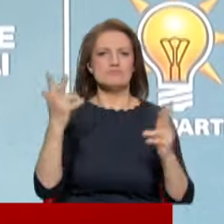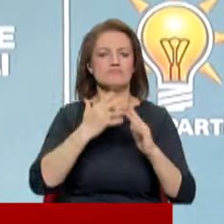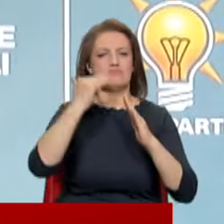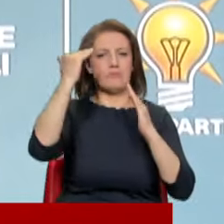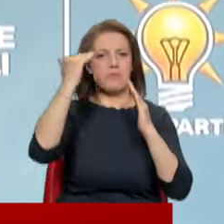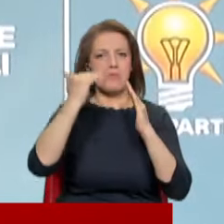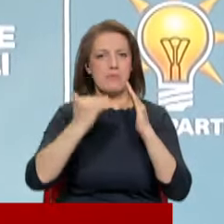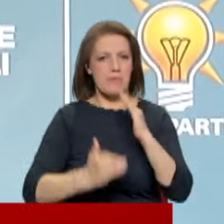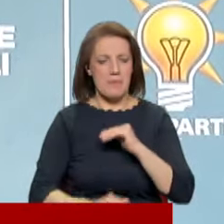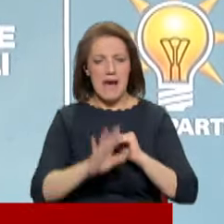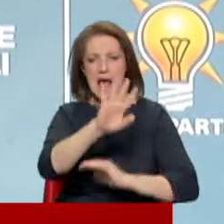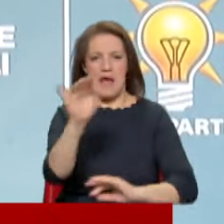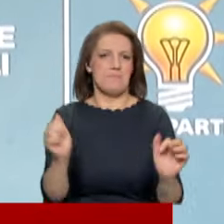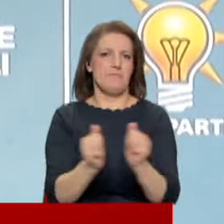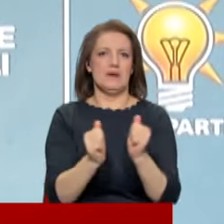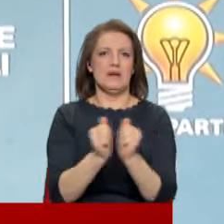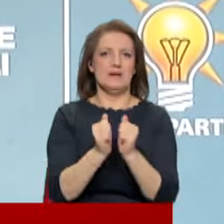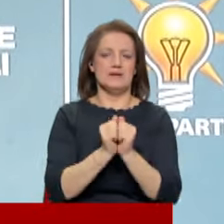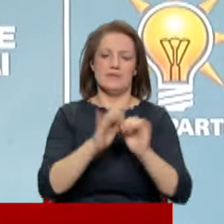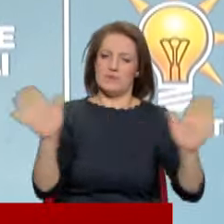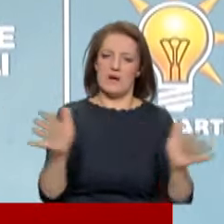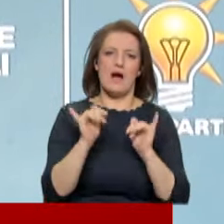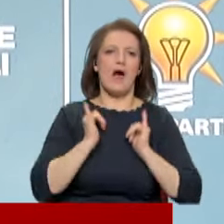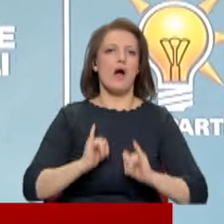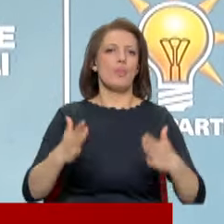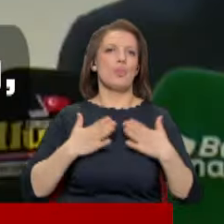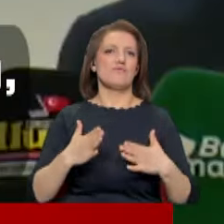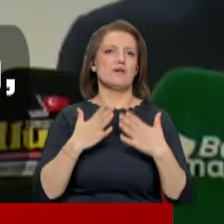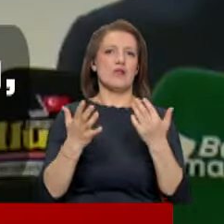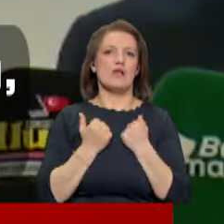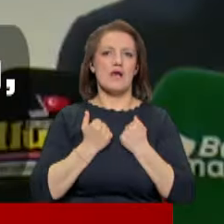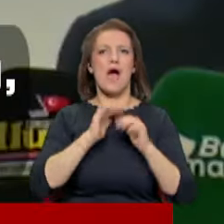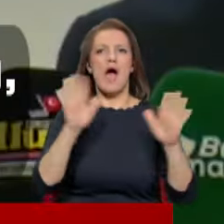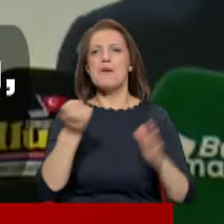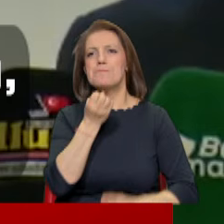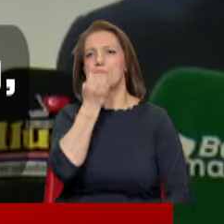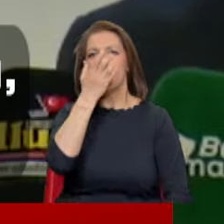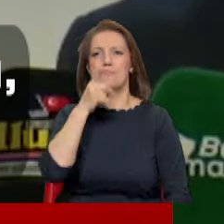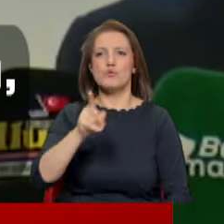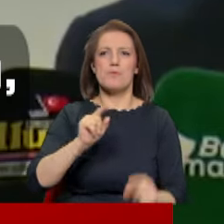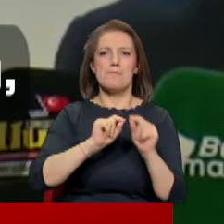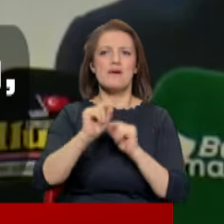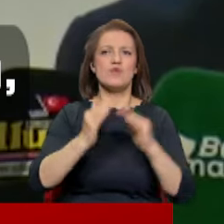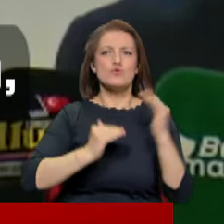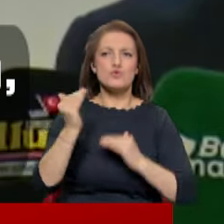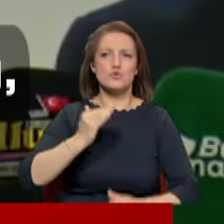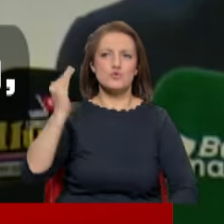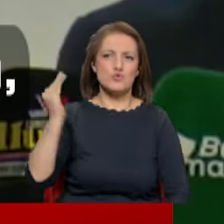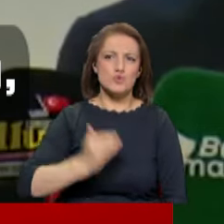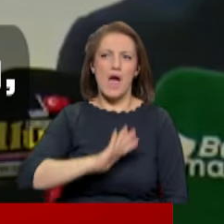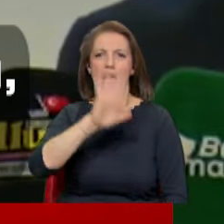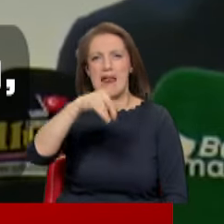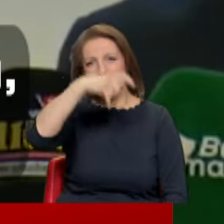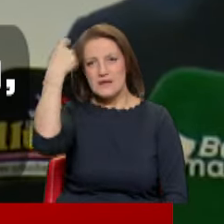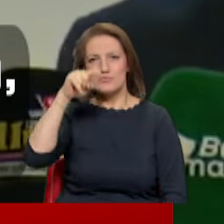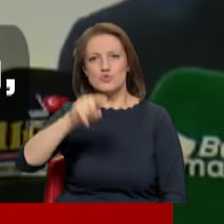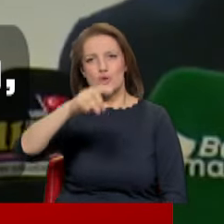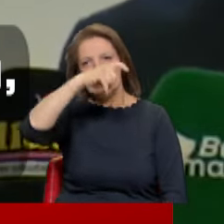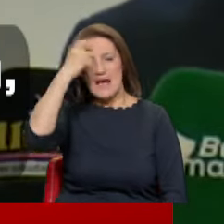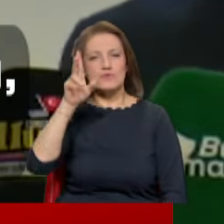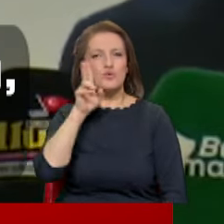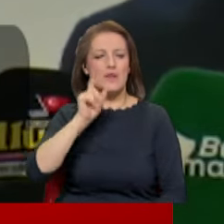başlamasıyla hep birlikte daha rahat bir nefes alacağız. Her baharda bu bahar enflasyon düşüyor. Her yazda bu yaz